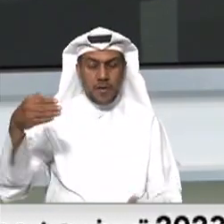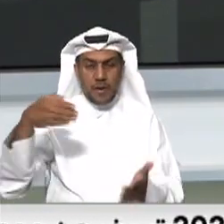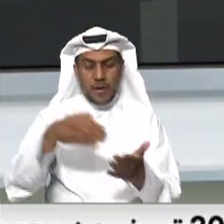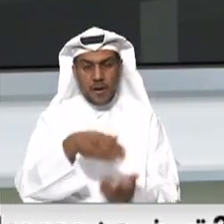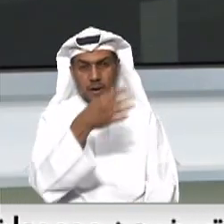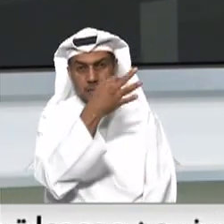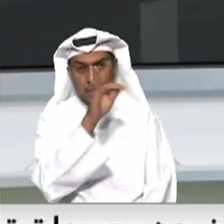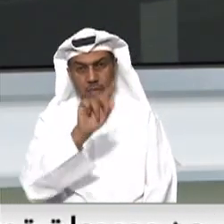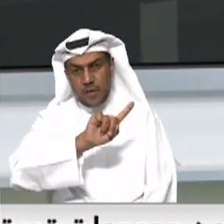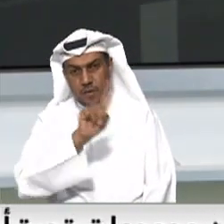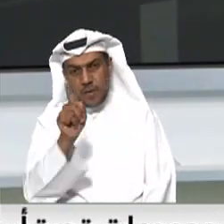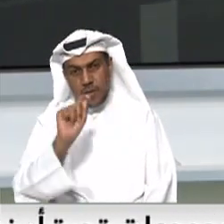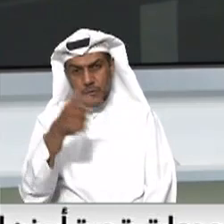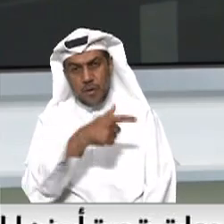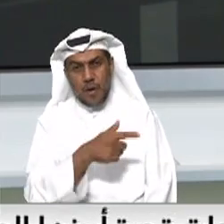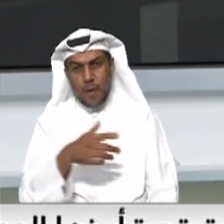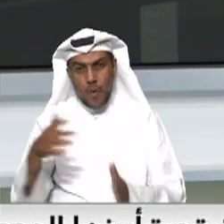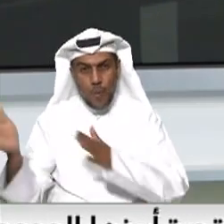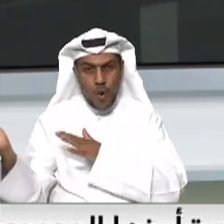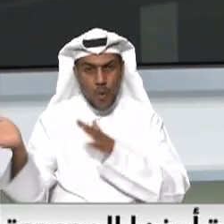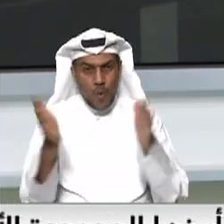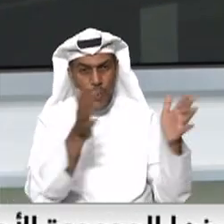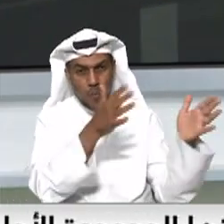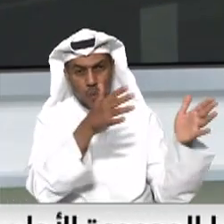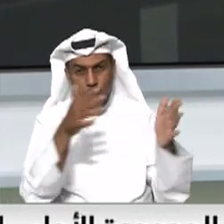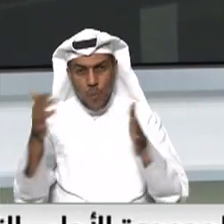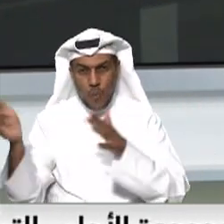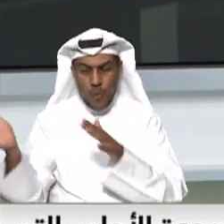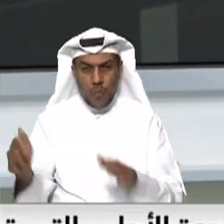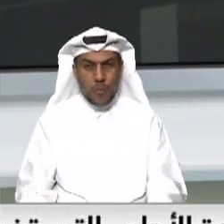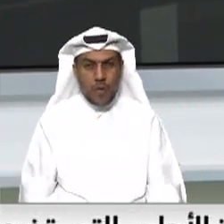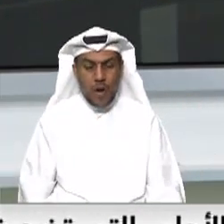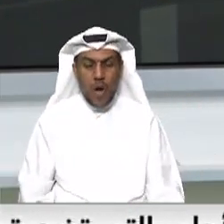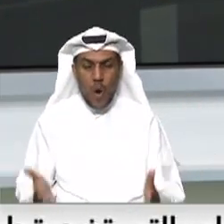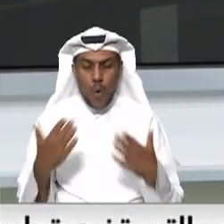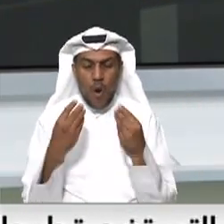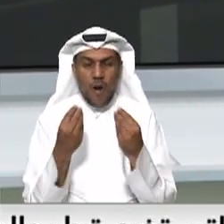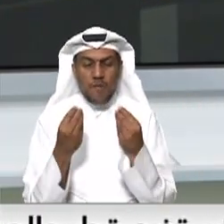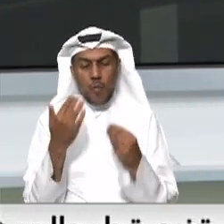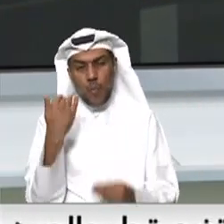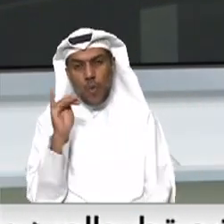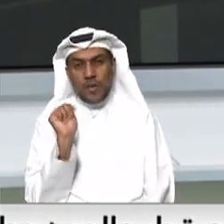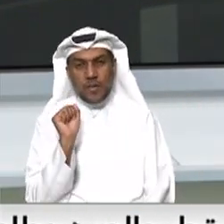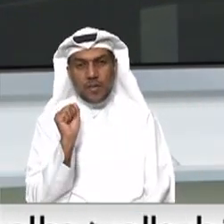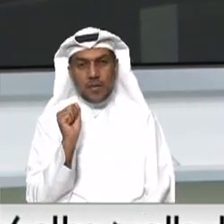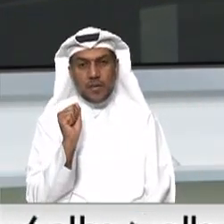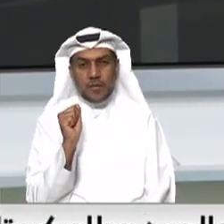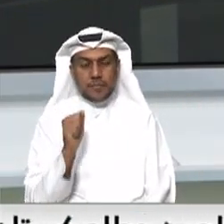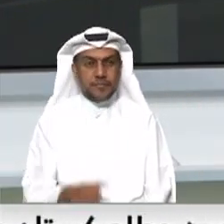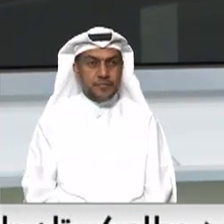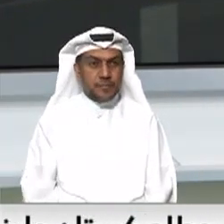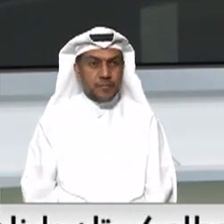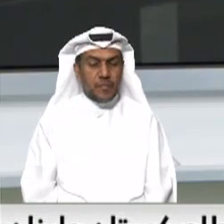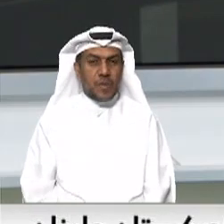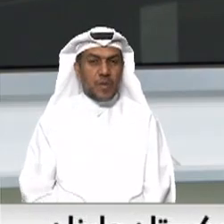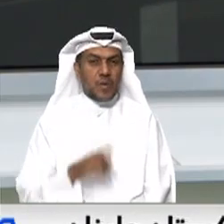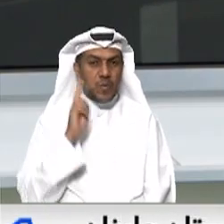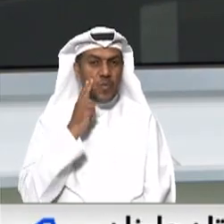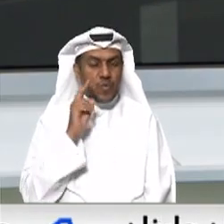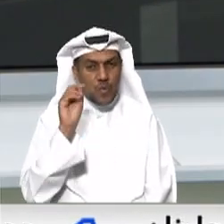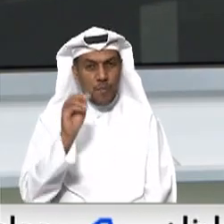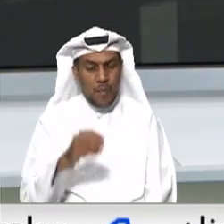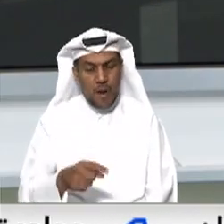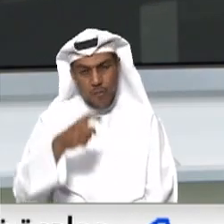ثلاثين كيلو متر في الساعه والى 32 كيلو متر في الساعه رياح خفيفه الى معتدله السرعه بوجه عام اعزائي المشاهدين